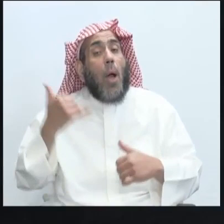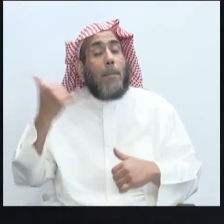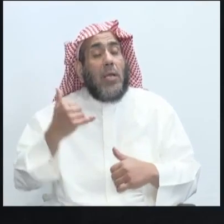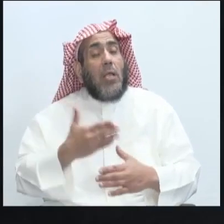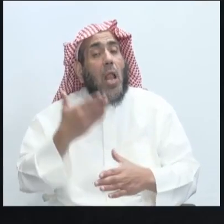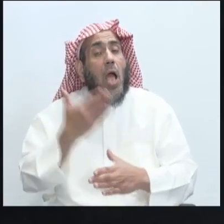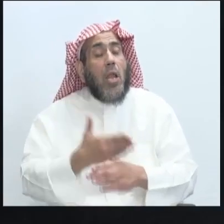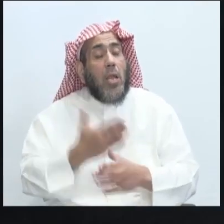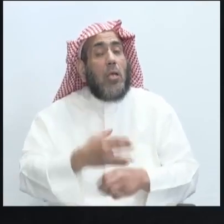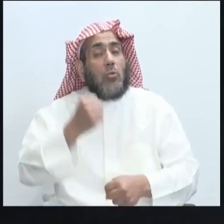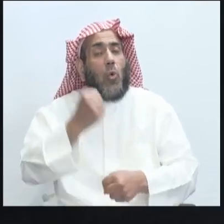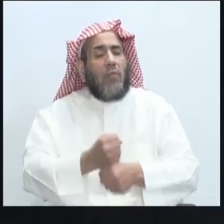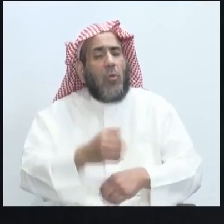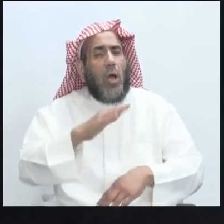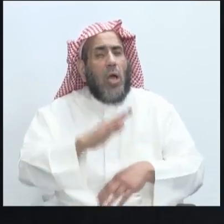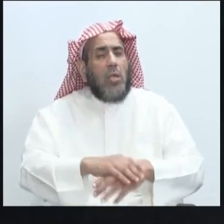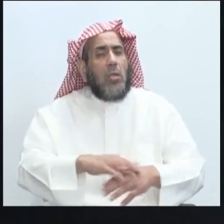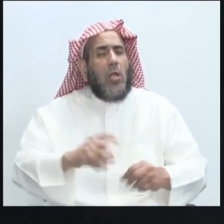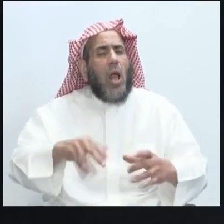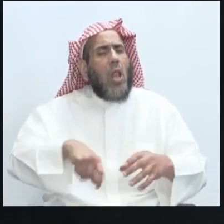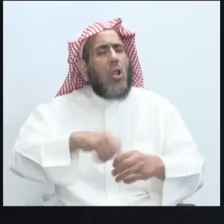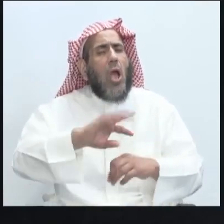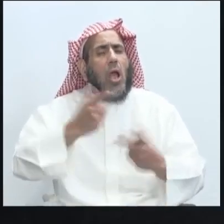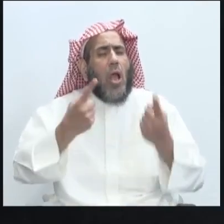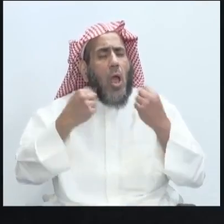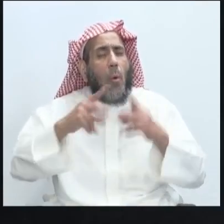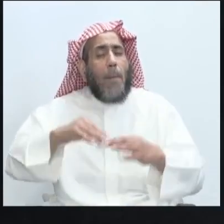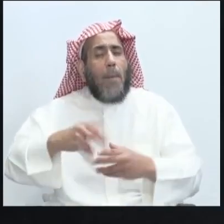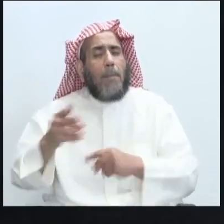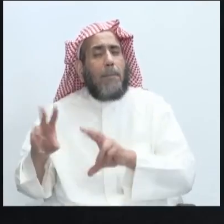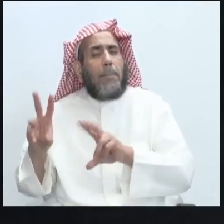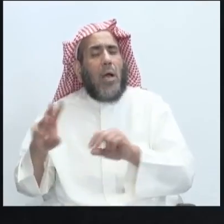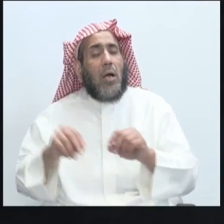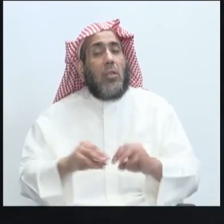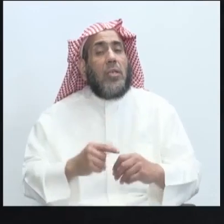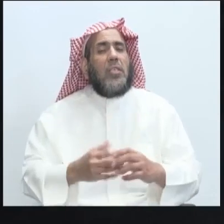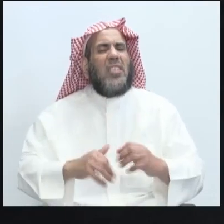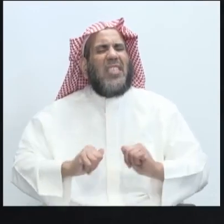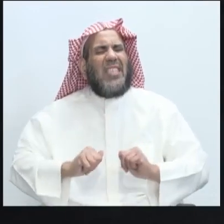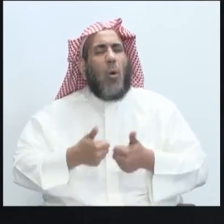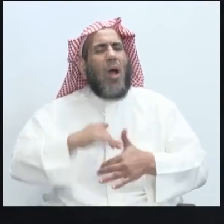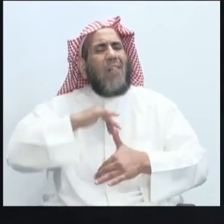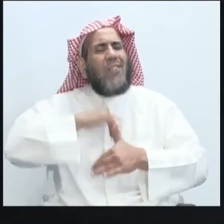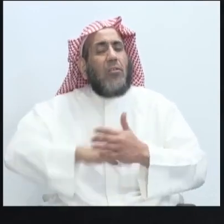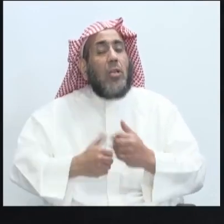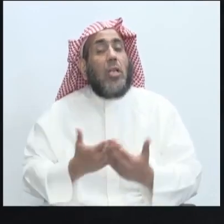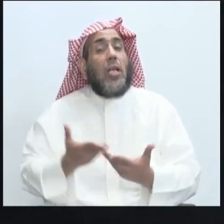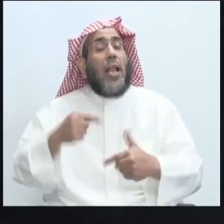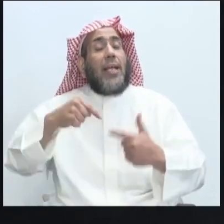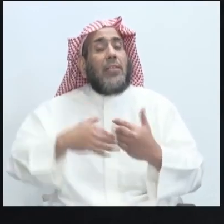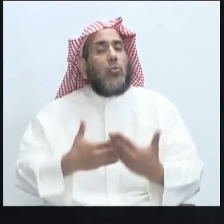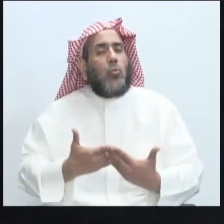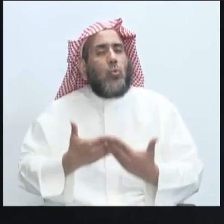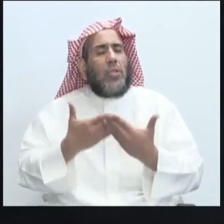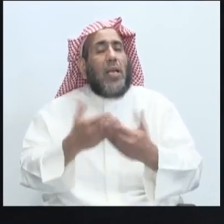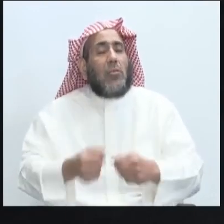لانها تحافظ على الكائن الحي من بعض الدوافع الفطريه التي تساعد على المحافظه على الكائن